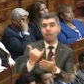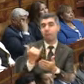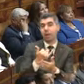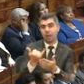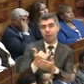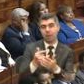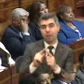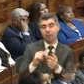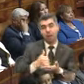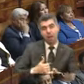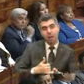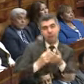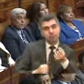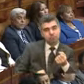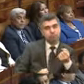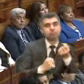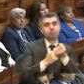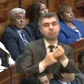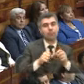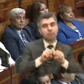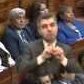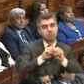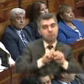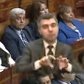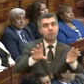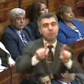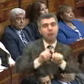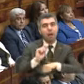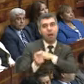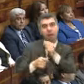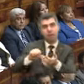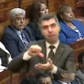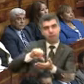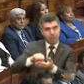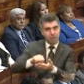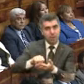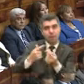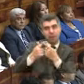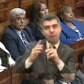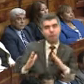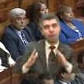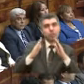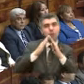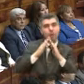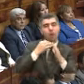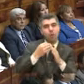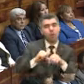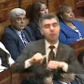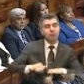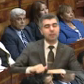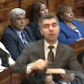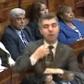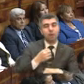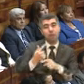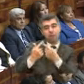المضي قدما في تعميم ملاعب القرب خصوصا في العالم القروي وبالأخص تلك المناطق الجبلية سيد الوزير التي تعيش على